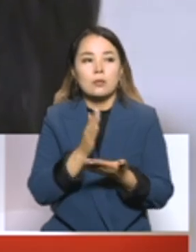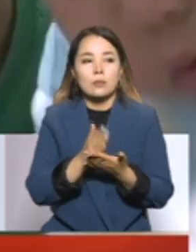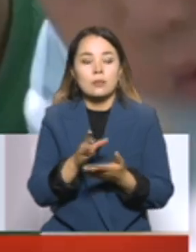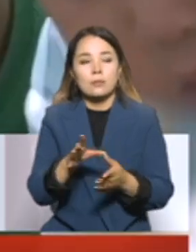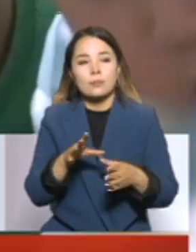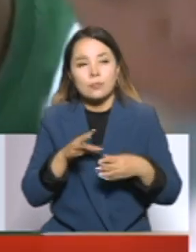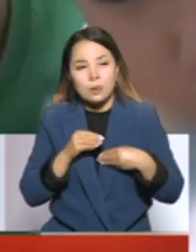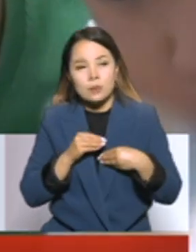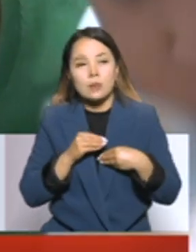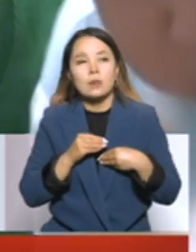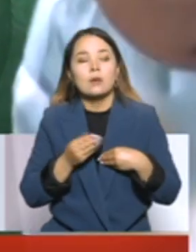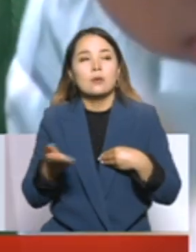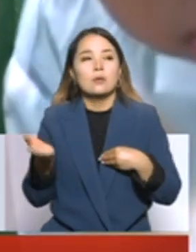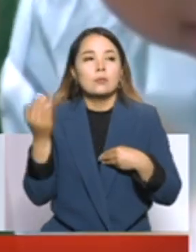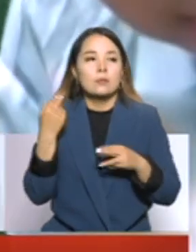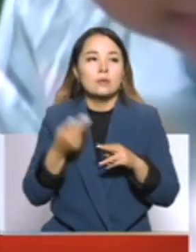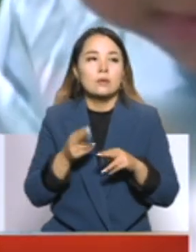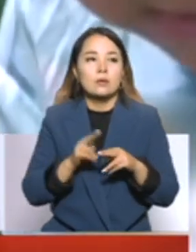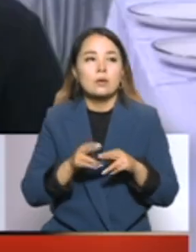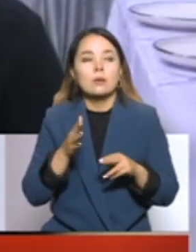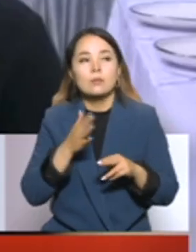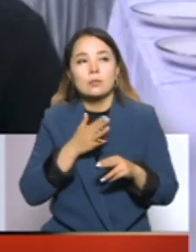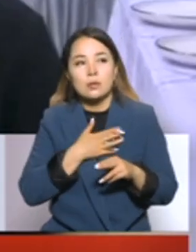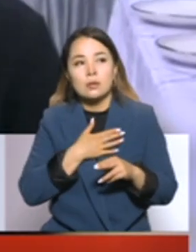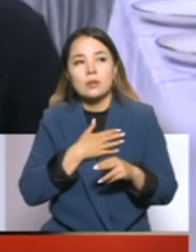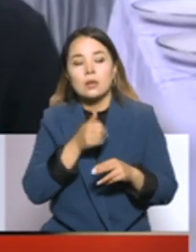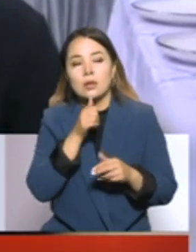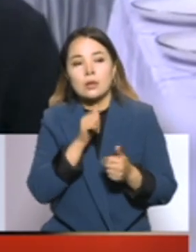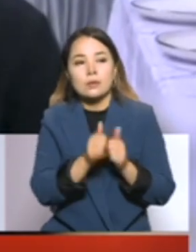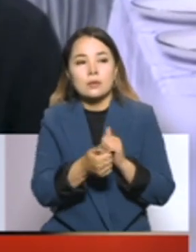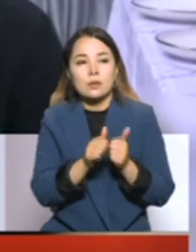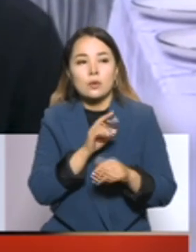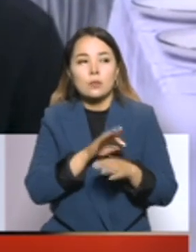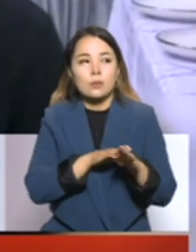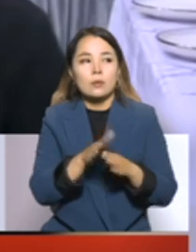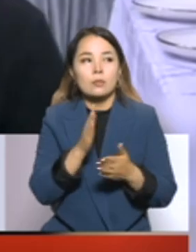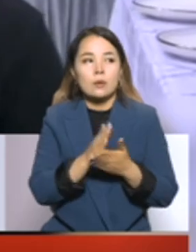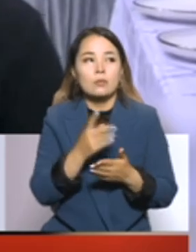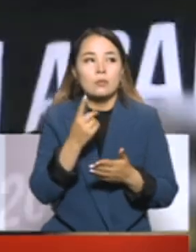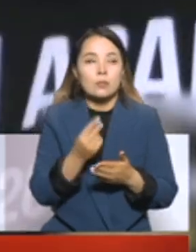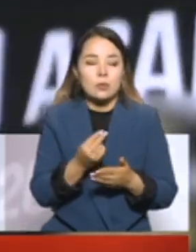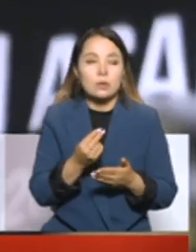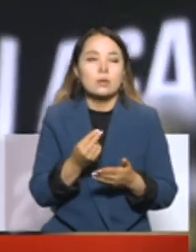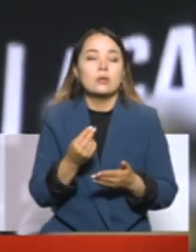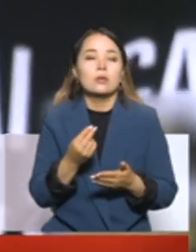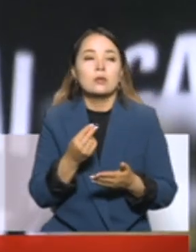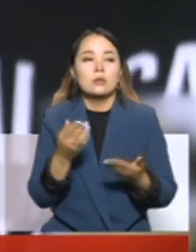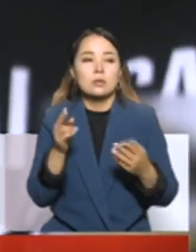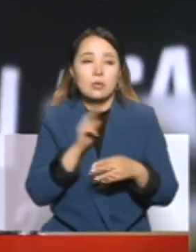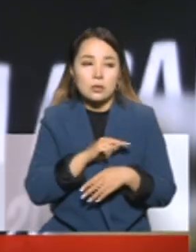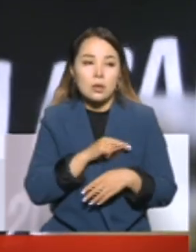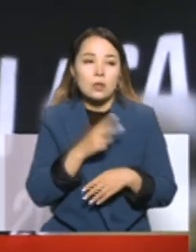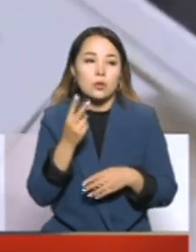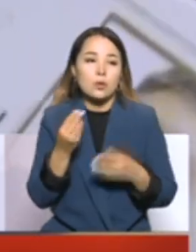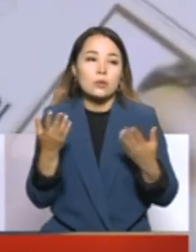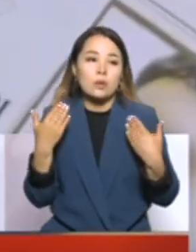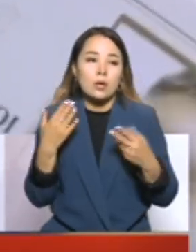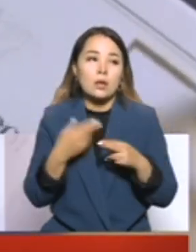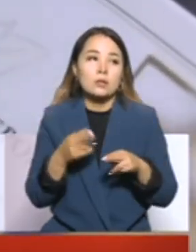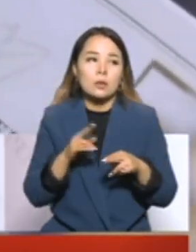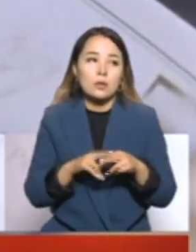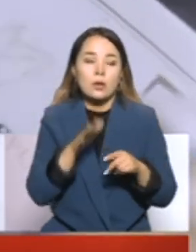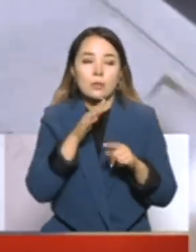келеміз. Енді кезінде бізде смена жұмыс болды. Бір күн істеп, екі күн демалып, сол